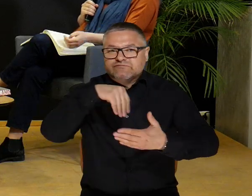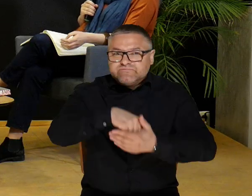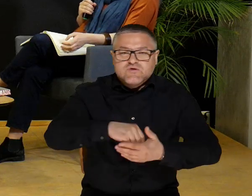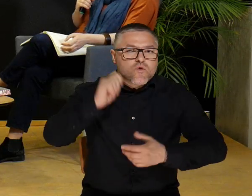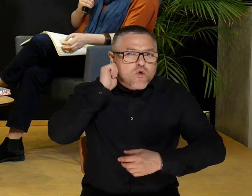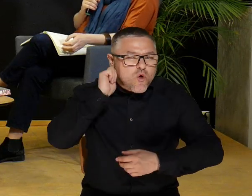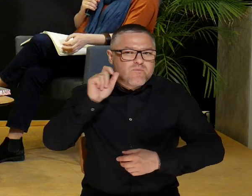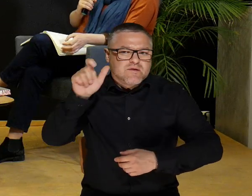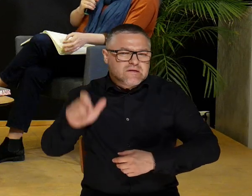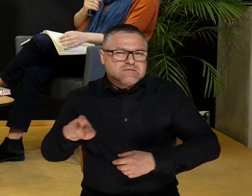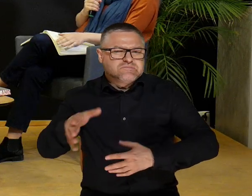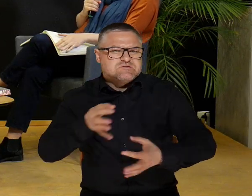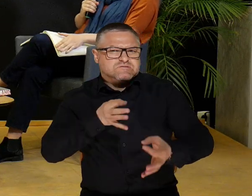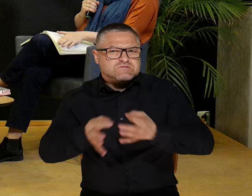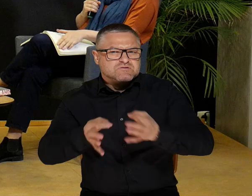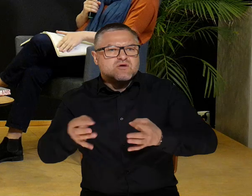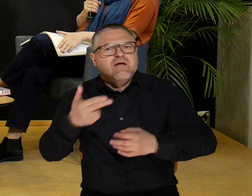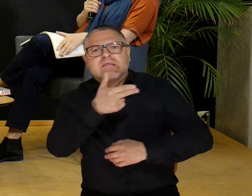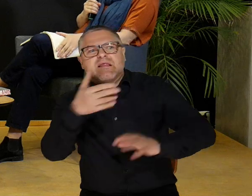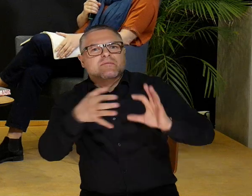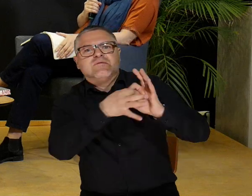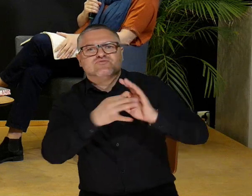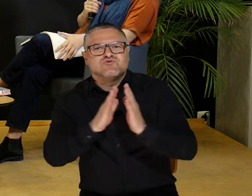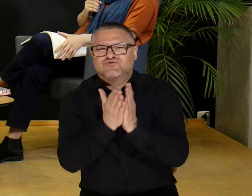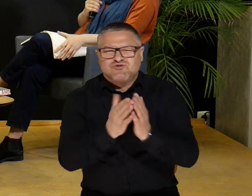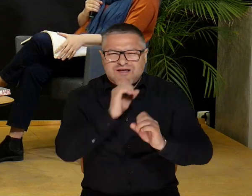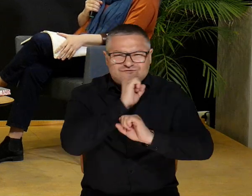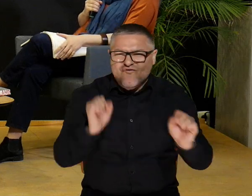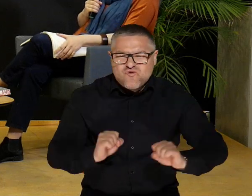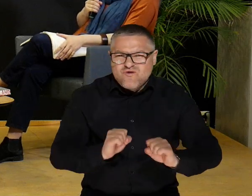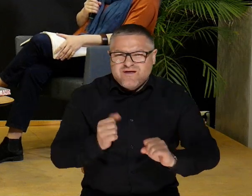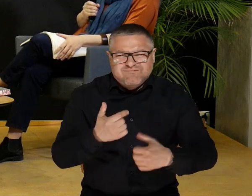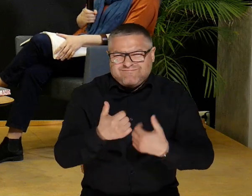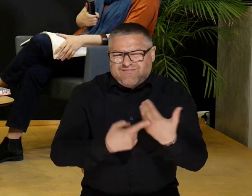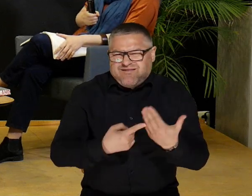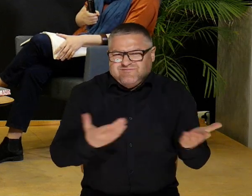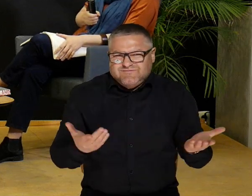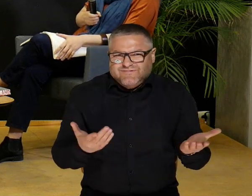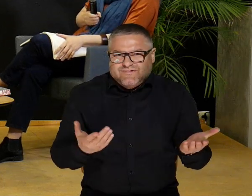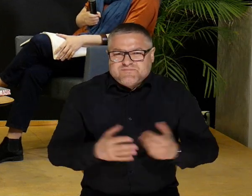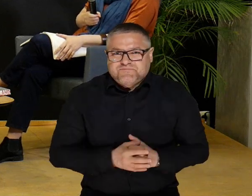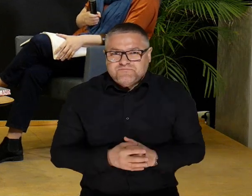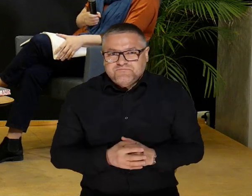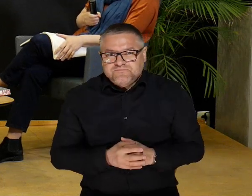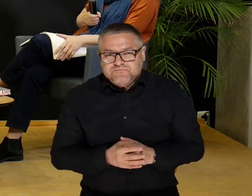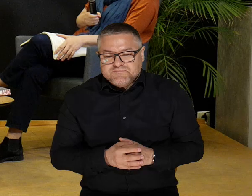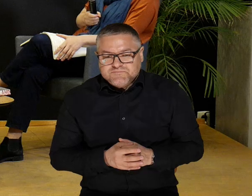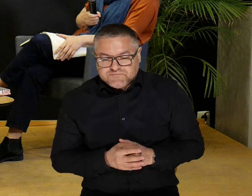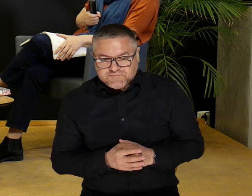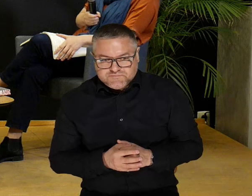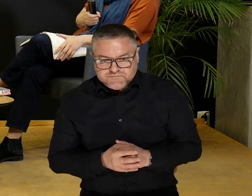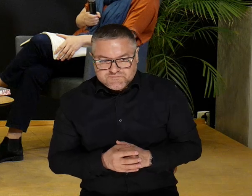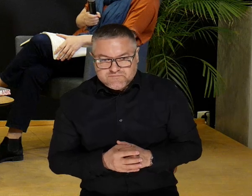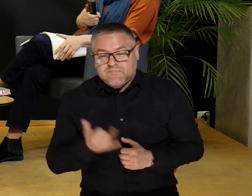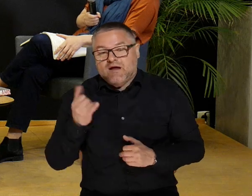historii zasadniczo zupełnie niezwiązanej z tematem książki, zupełnie. No właśnie, czasami tak jak